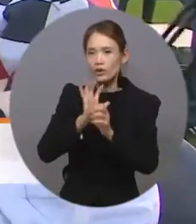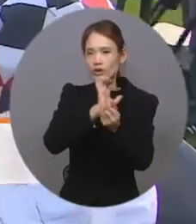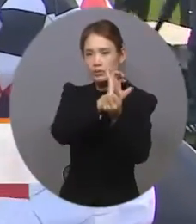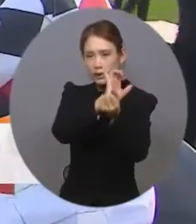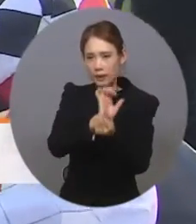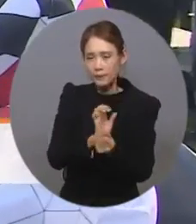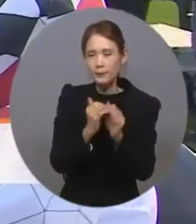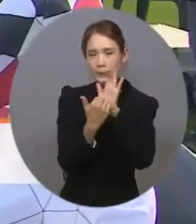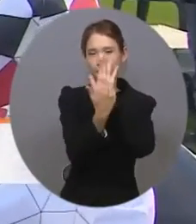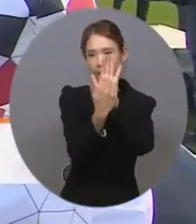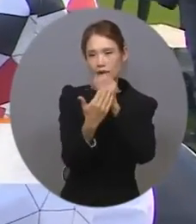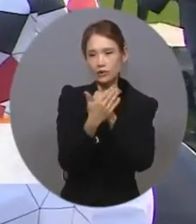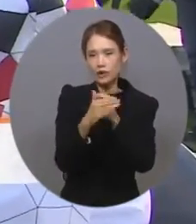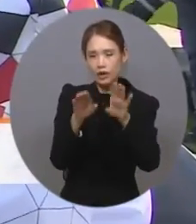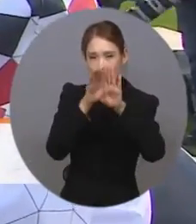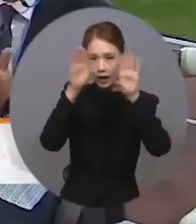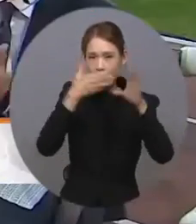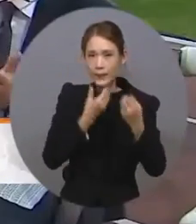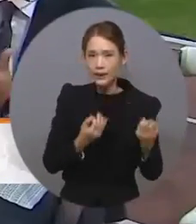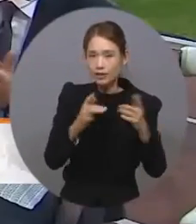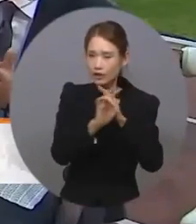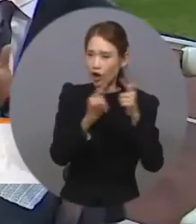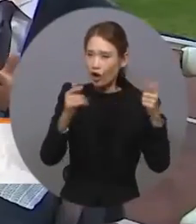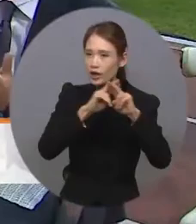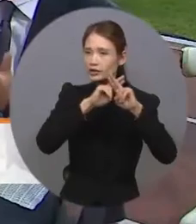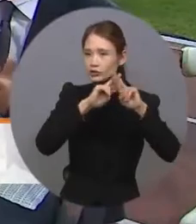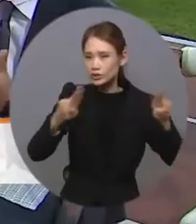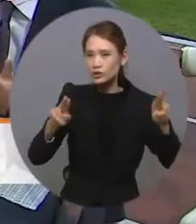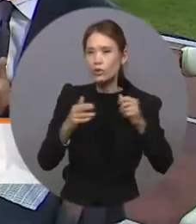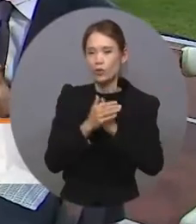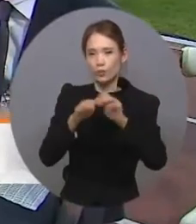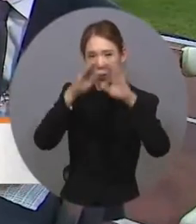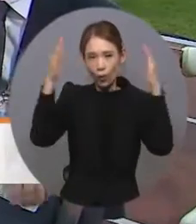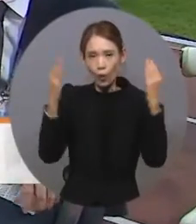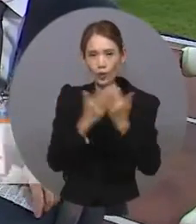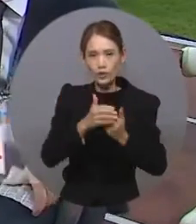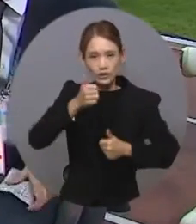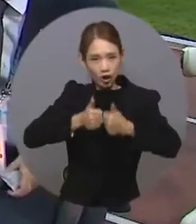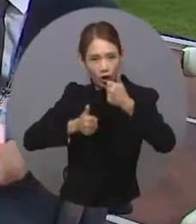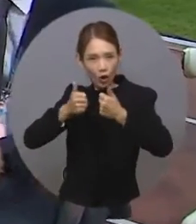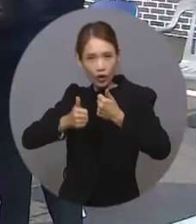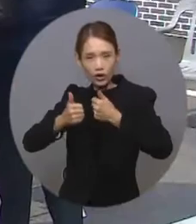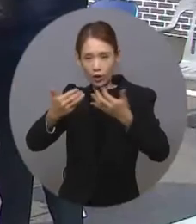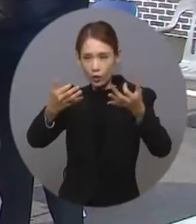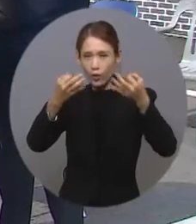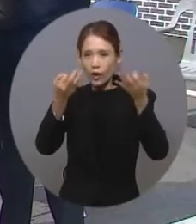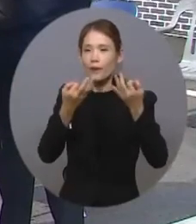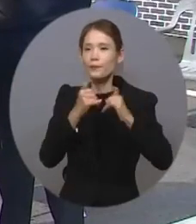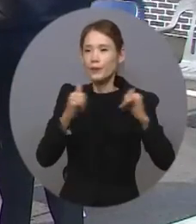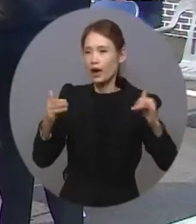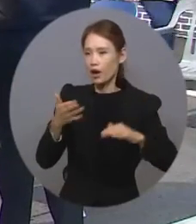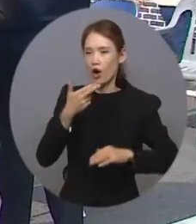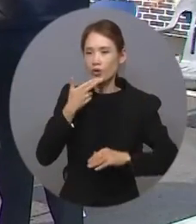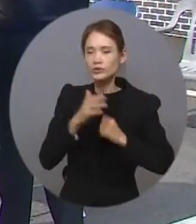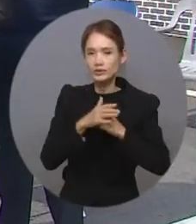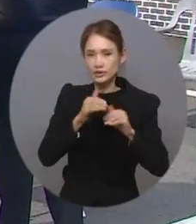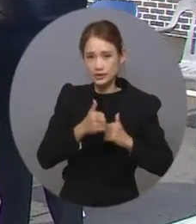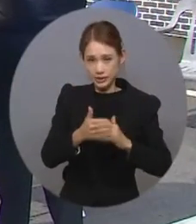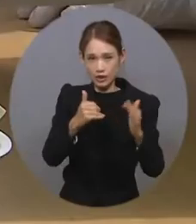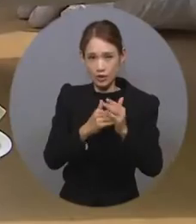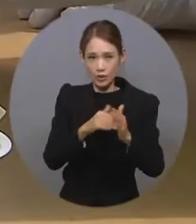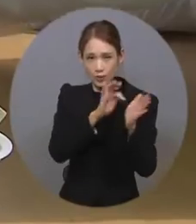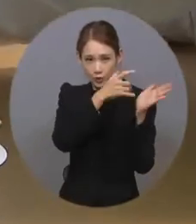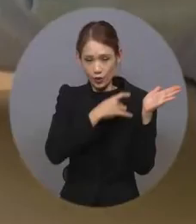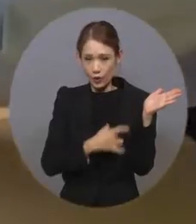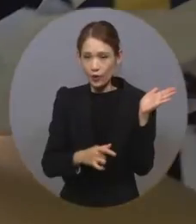개폐일식을 비롯한 각종 행사를 취소하고 모든 경기는 무관중으로 진행됐습니다. 또한 매뉴얼에 따라 참가자